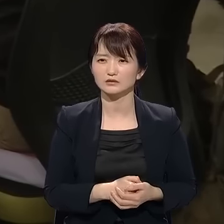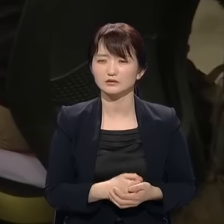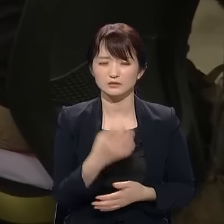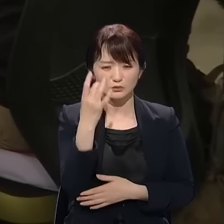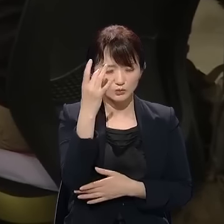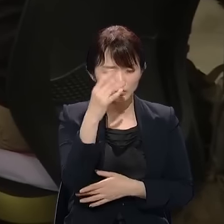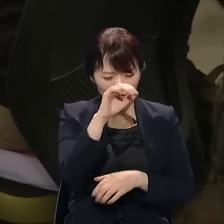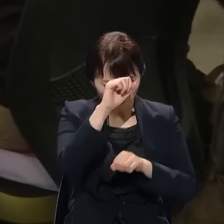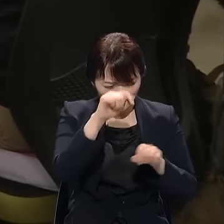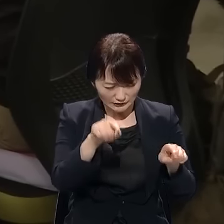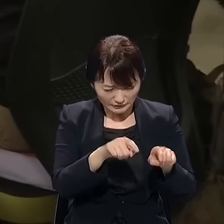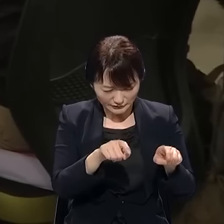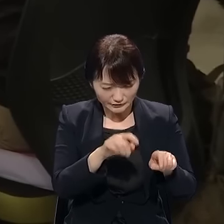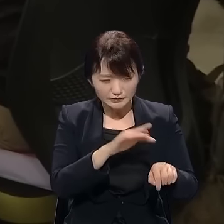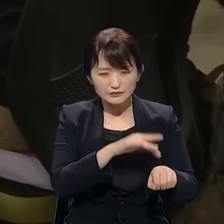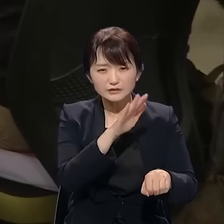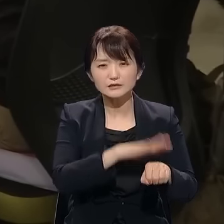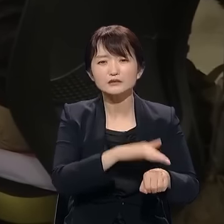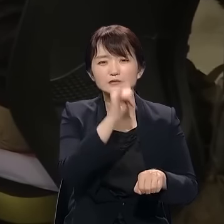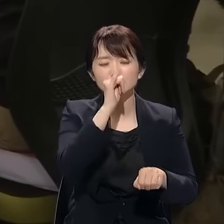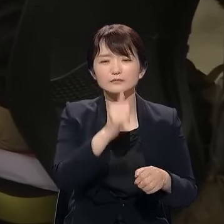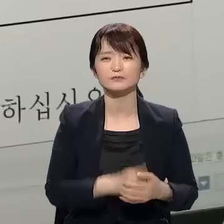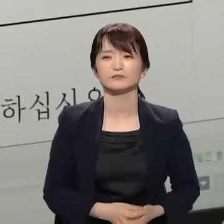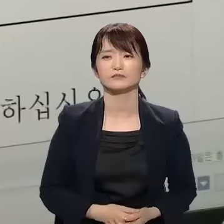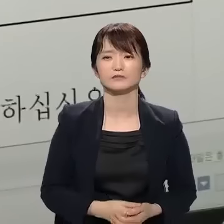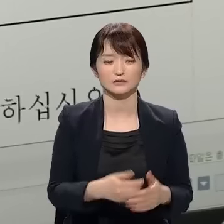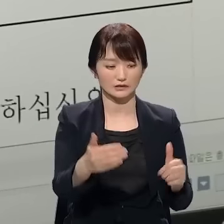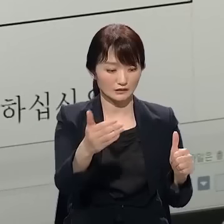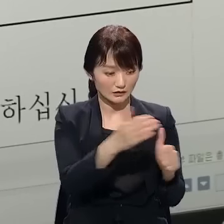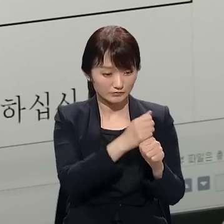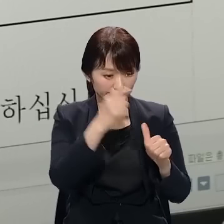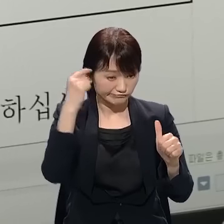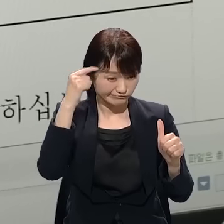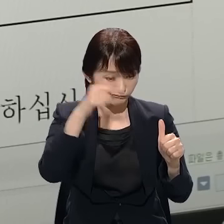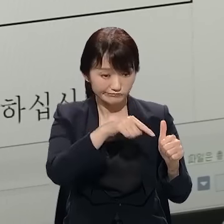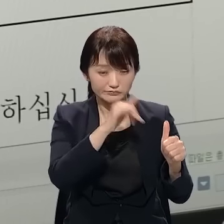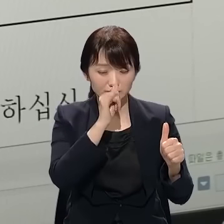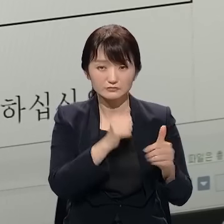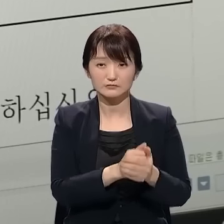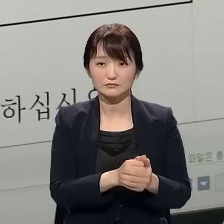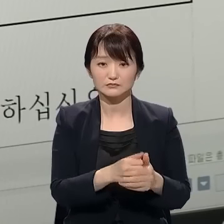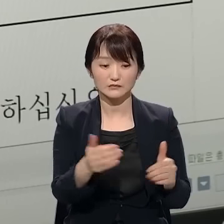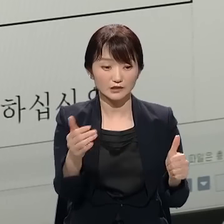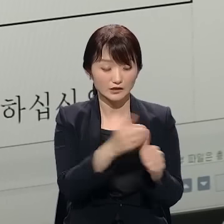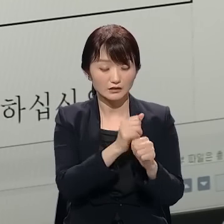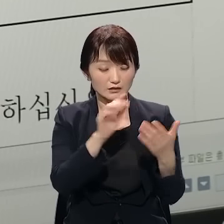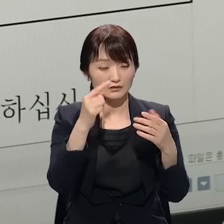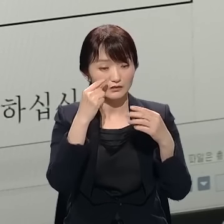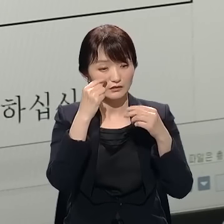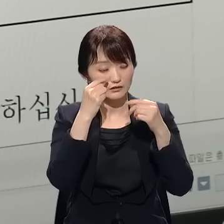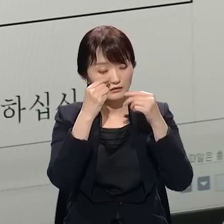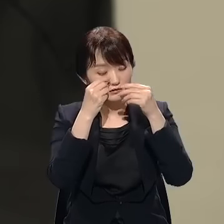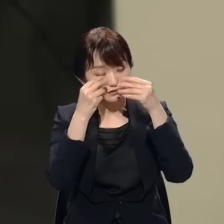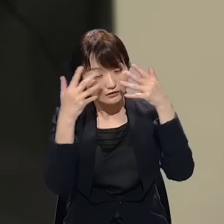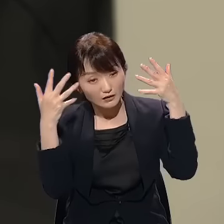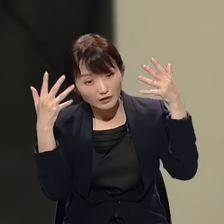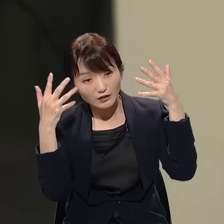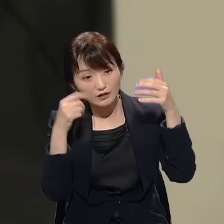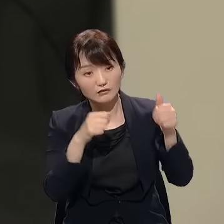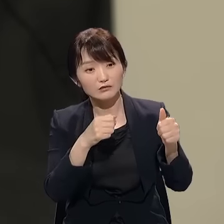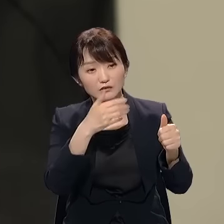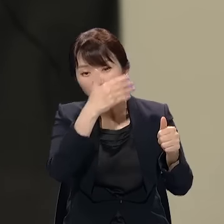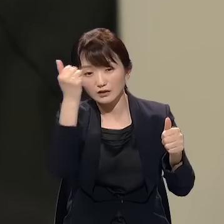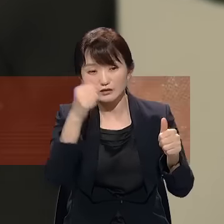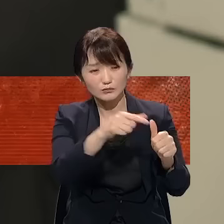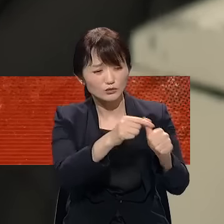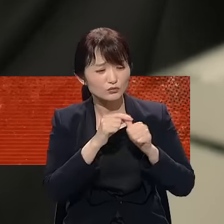있는 거 같기도 하고요 거 당시에 재정신이 아니었다라는 것인데 검거 직후에 눈이 풀려 가지고 할아버지 살려 주세요라는